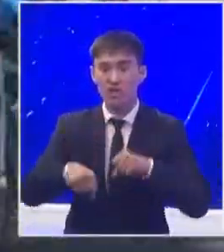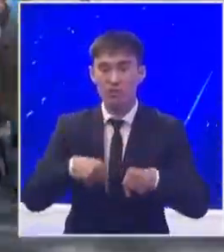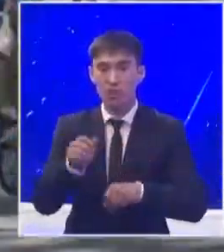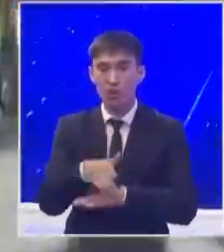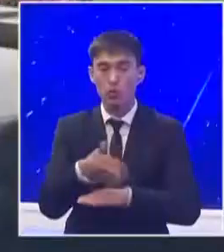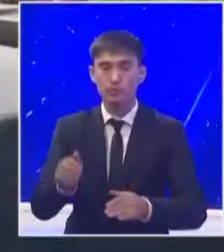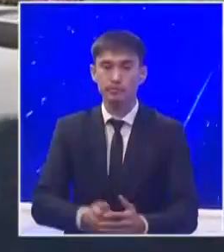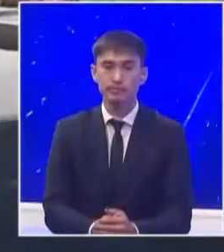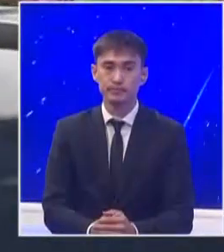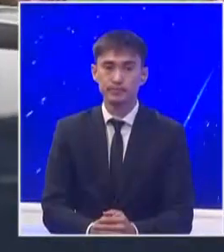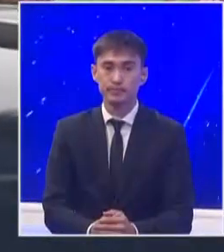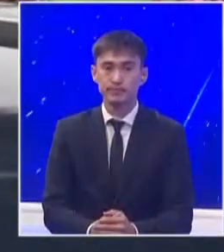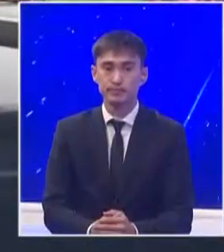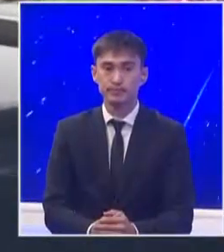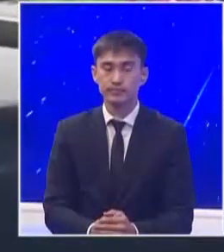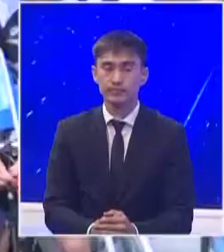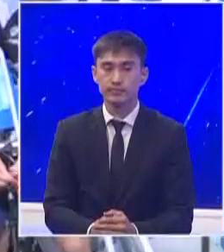велопрогулкам.